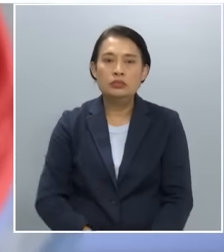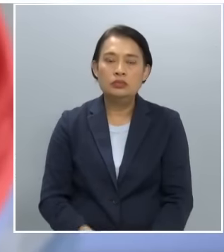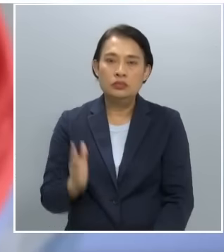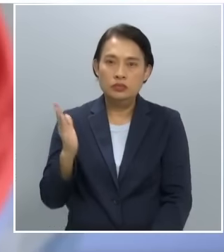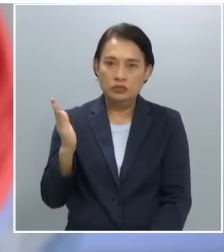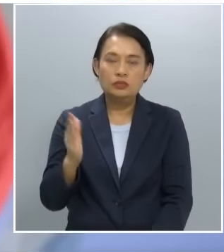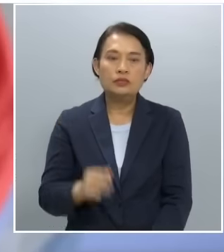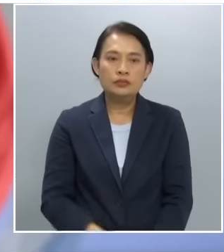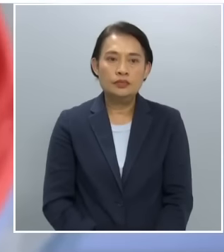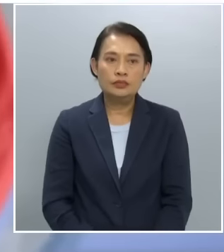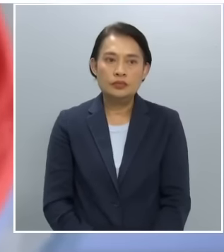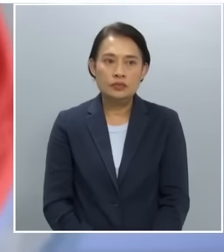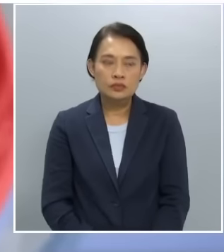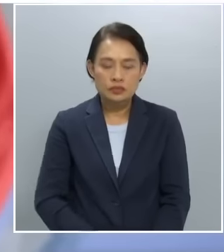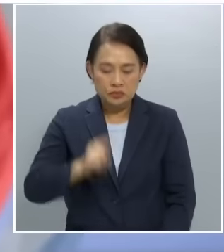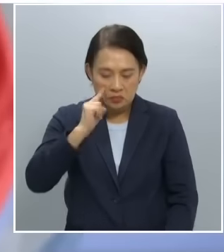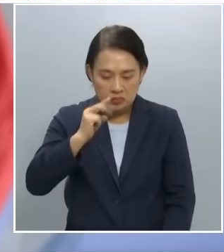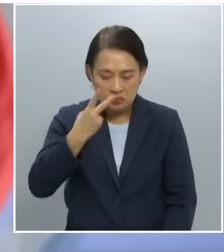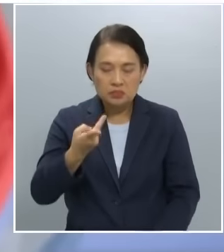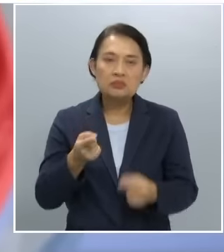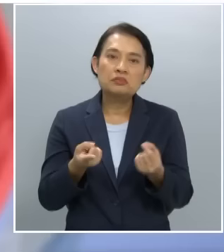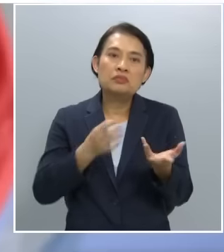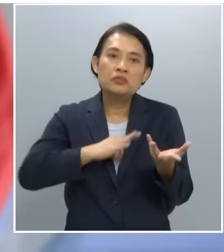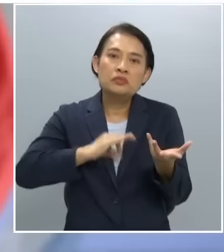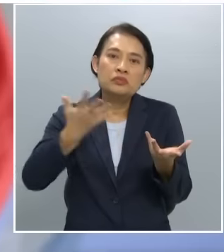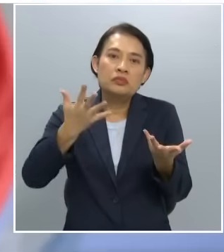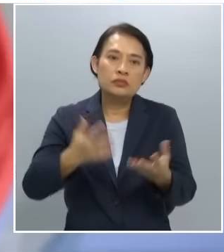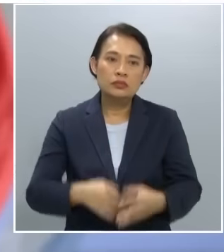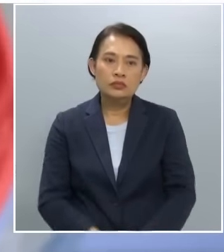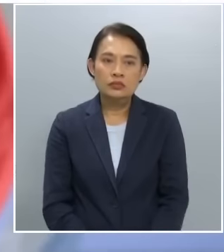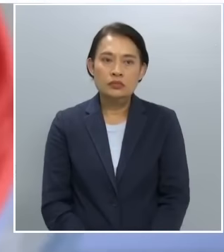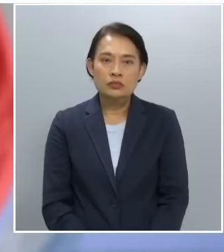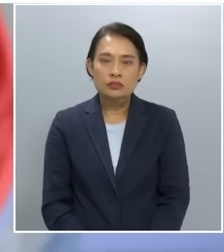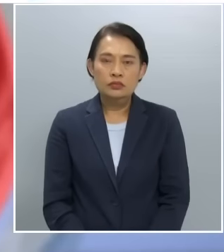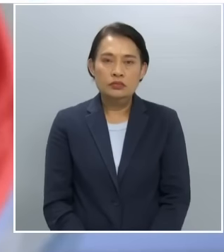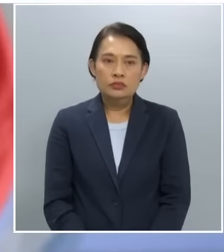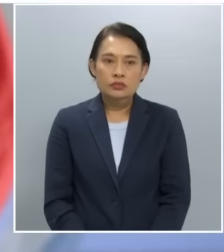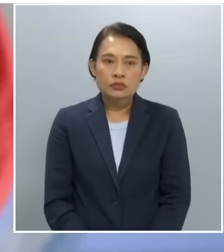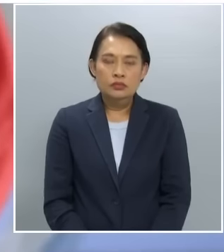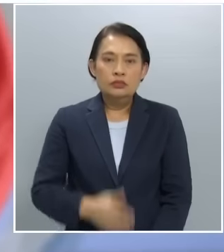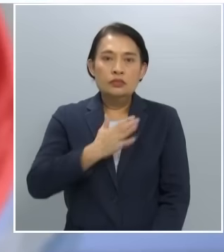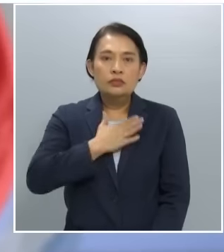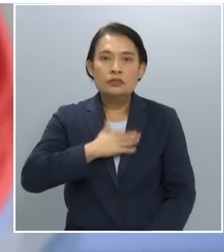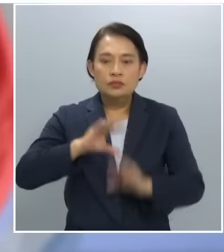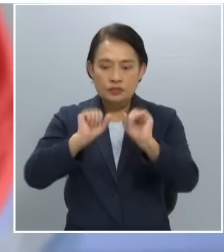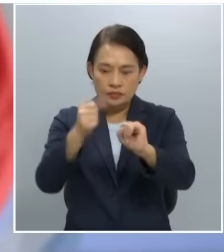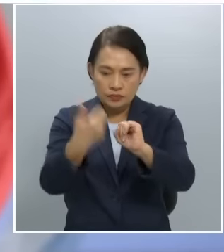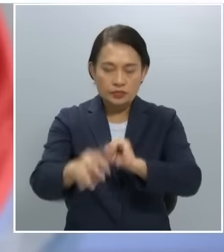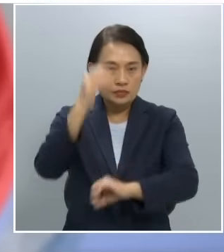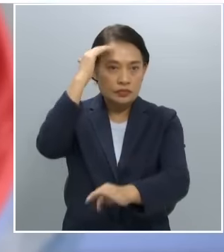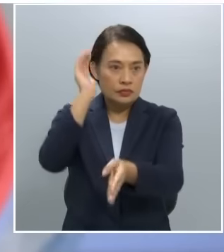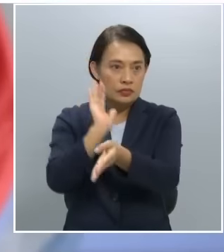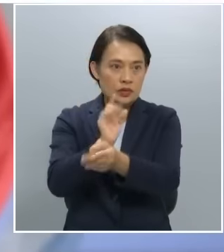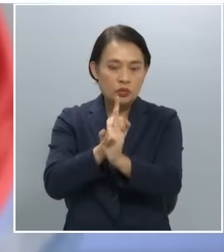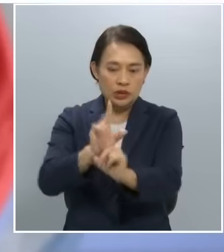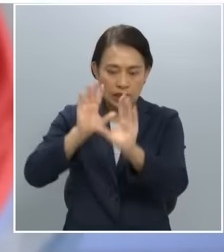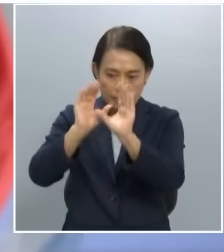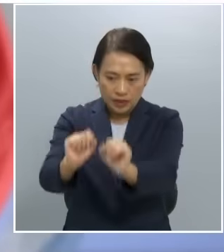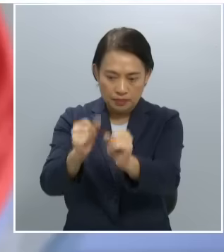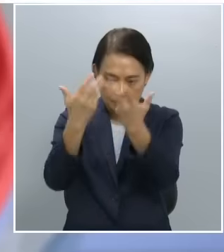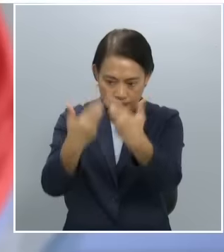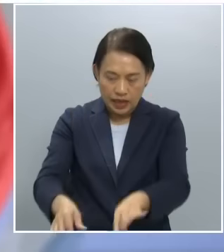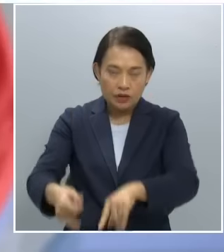อืมเราไม่เข็ดอ่ะพี่หนุ่มก็นั่นไงเนี่ยนะฮะแล้วผมเคยจับแล้วเอาตำรวจไปจับแล้วนะฮะไปนั่ง